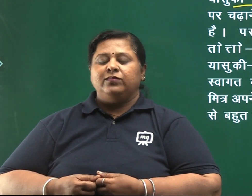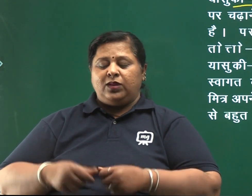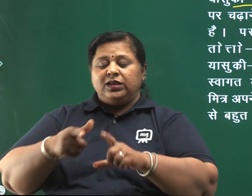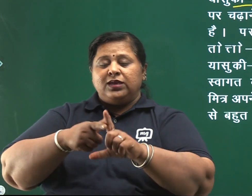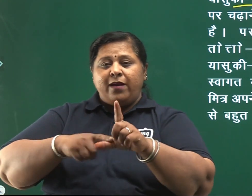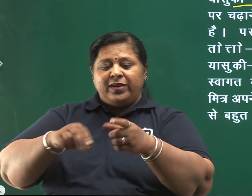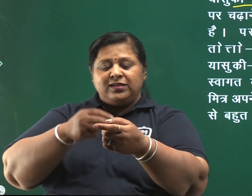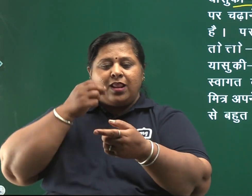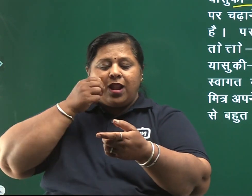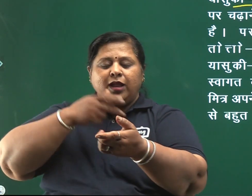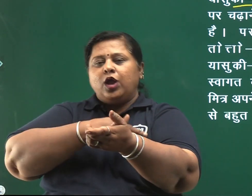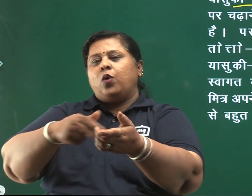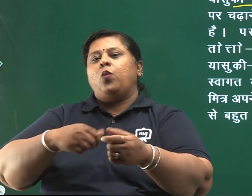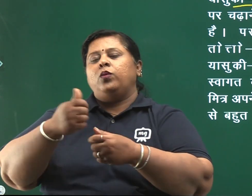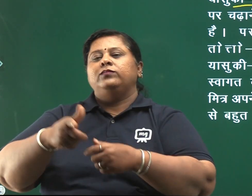यासुकी-चान को